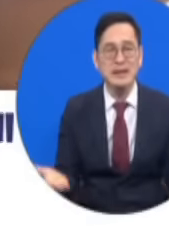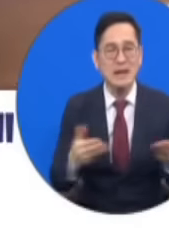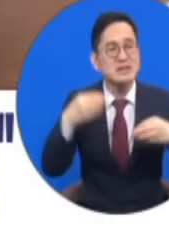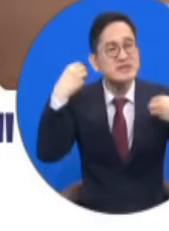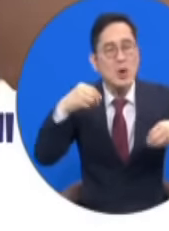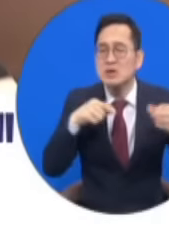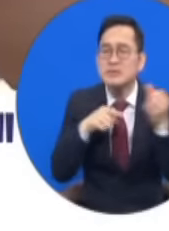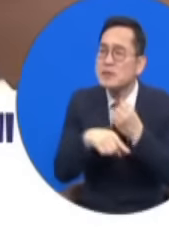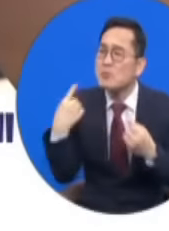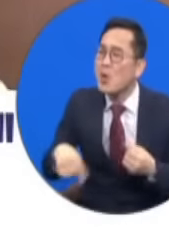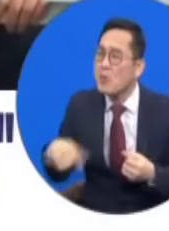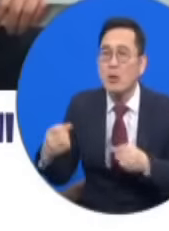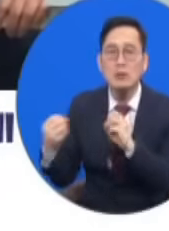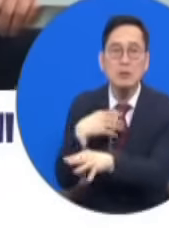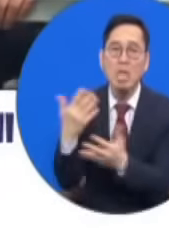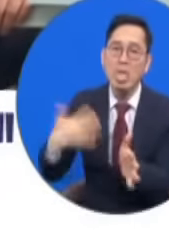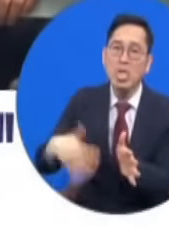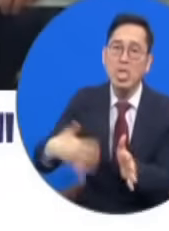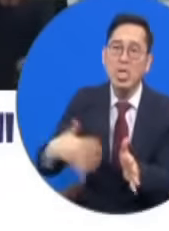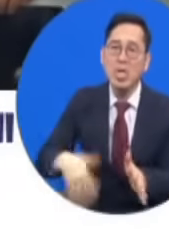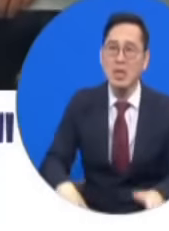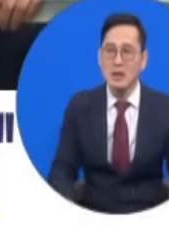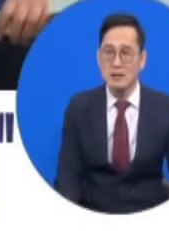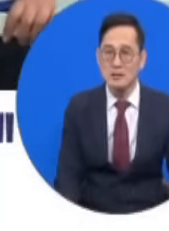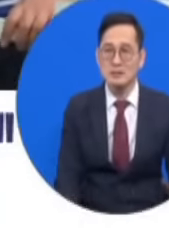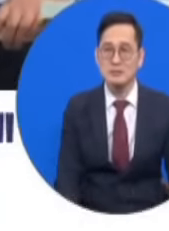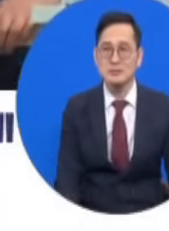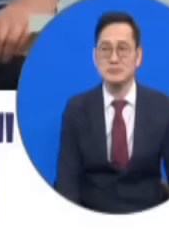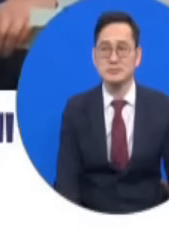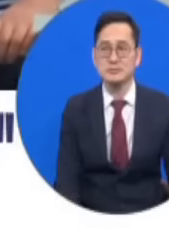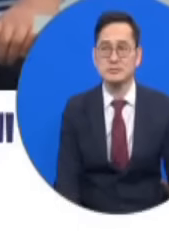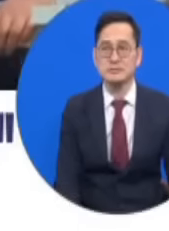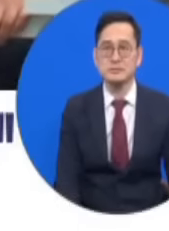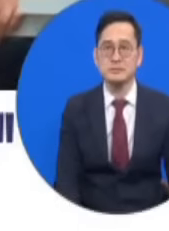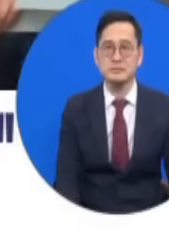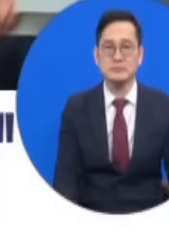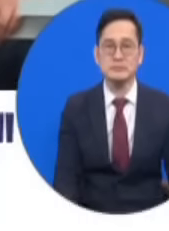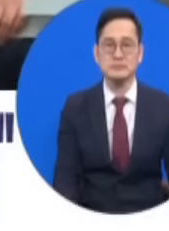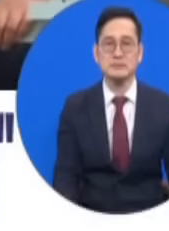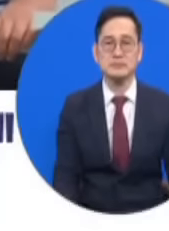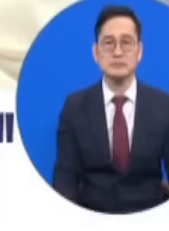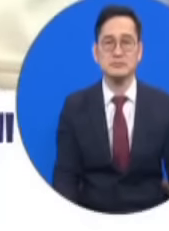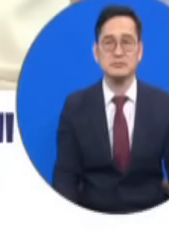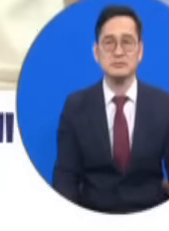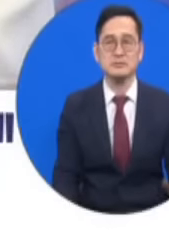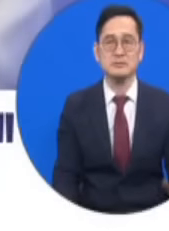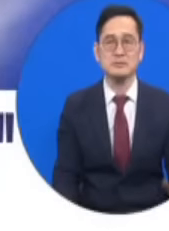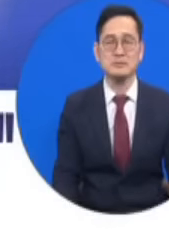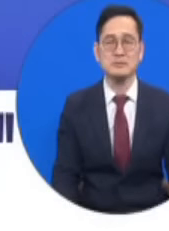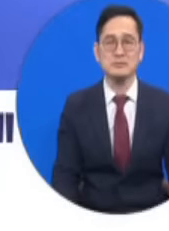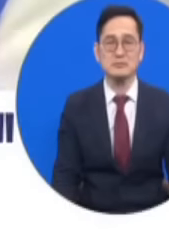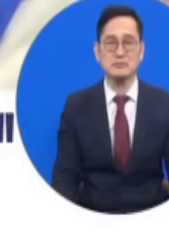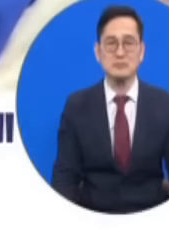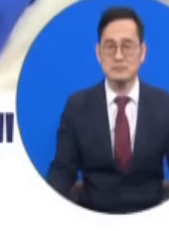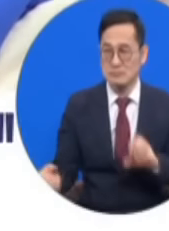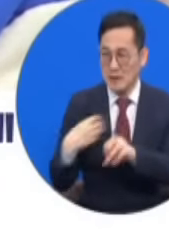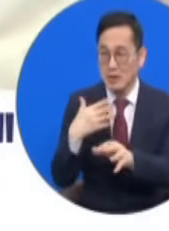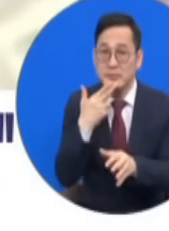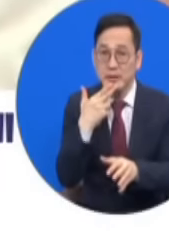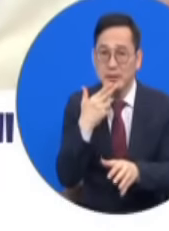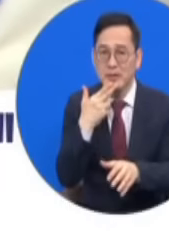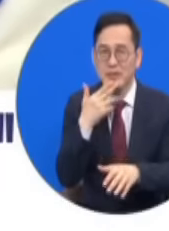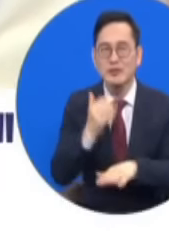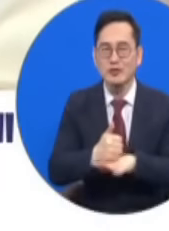척을 어떤 의미로 했는지에 대해서 아직까지 말을 못 내놓고 있거든요. 일하는 척의 의미에 대해서 그건 본인 인정하는 거죠. 저